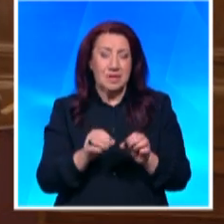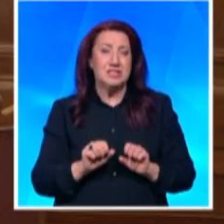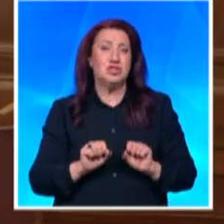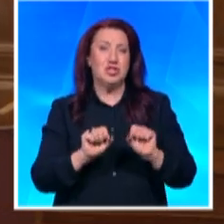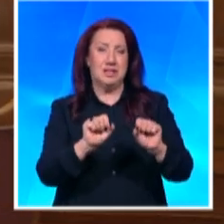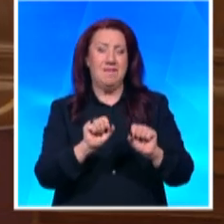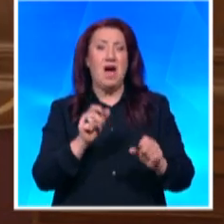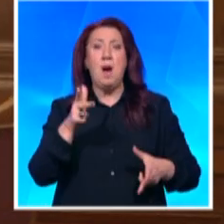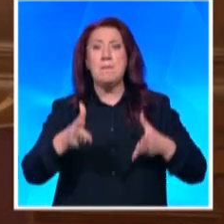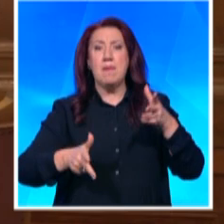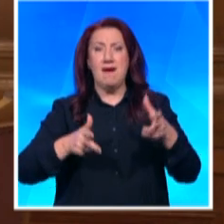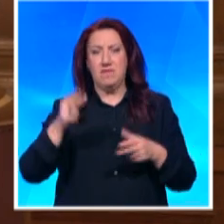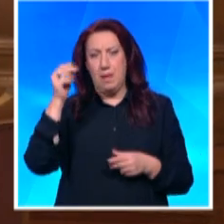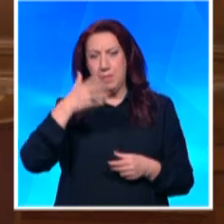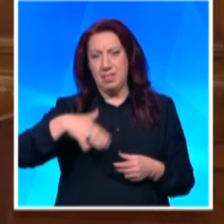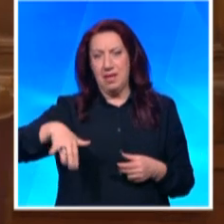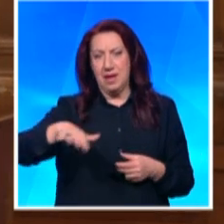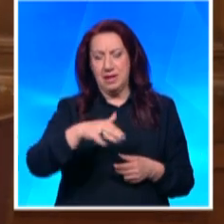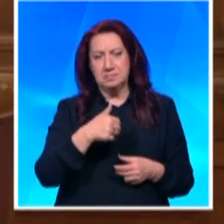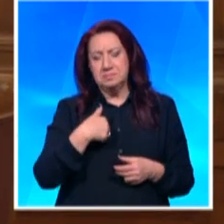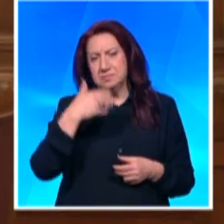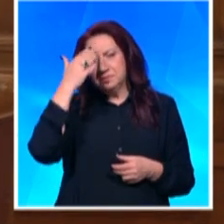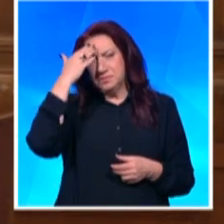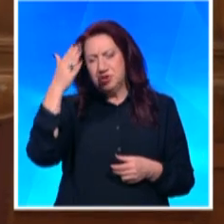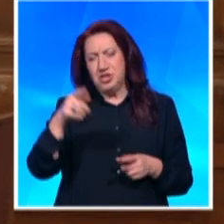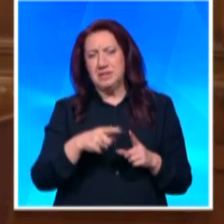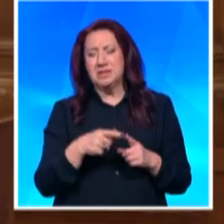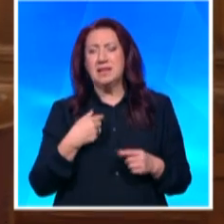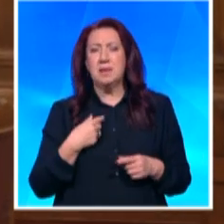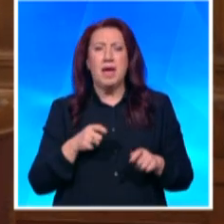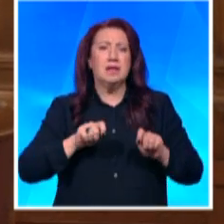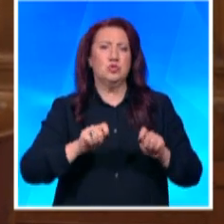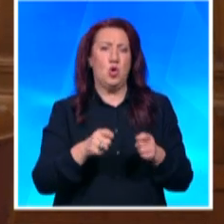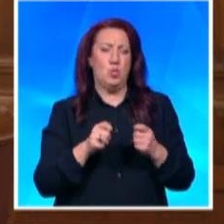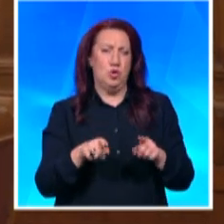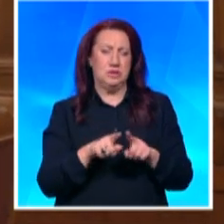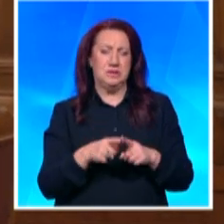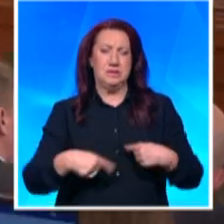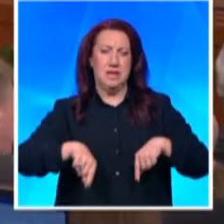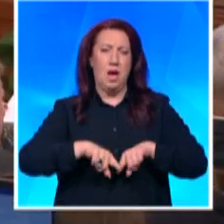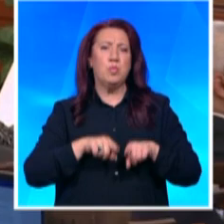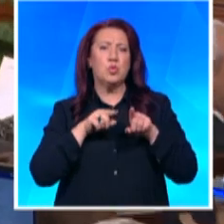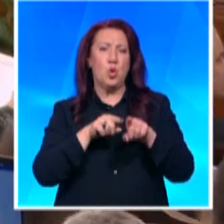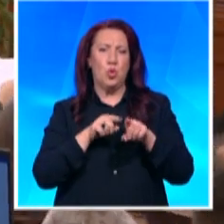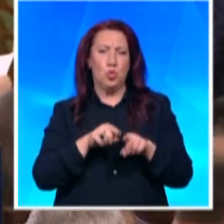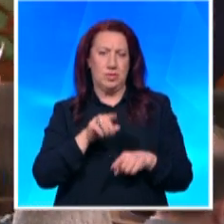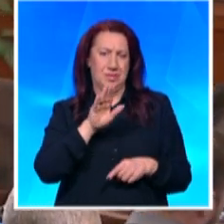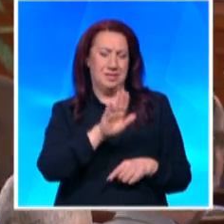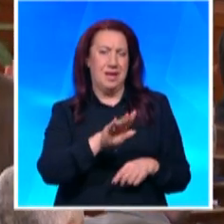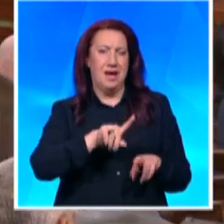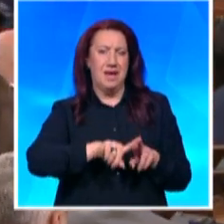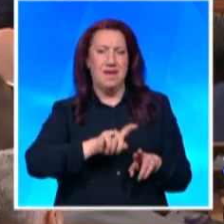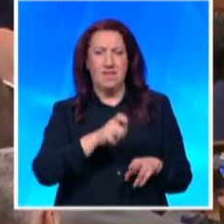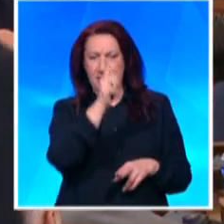мен е чест да бъда подлаган на репресии от прокуратурата на Гешев. Тя вече се самоизяжда. Време е въпросът да